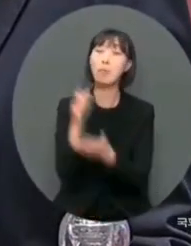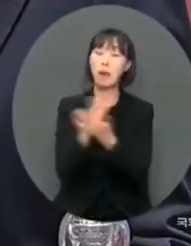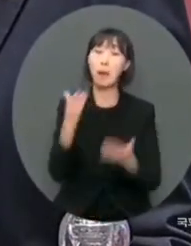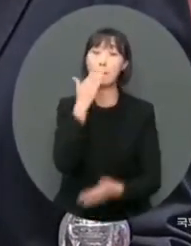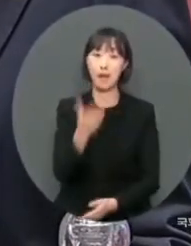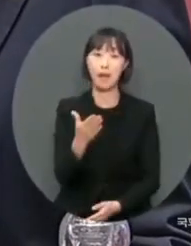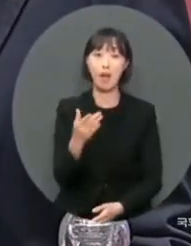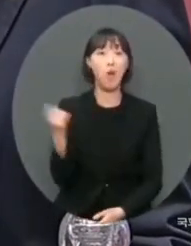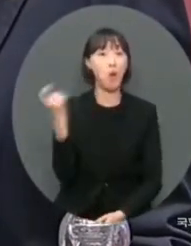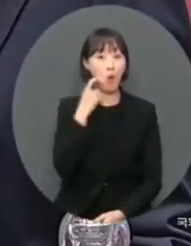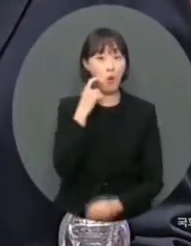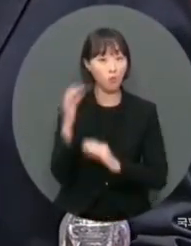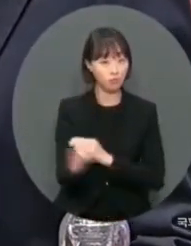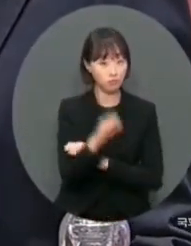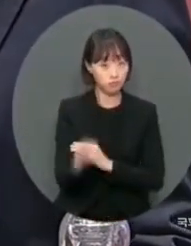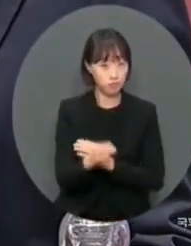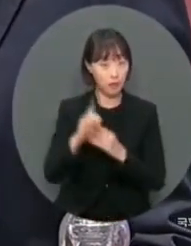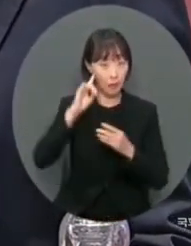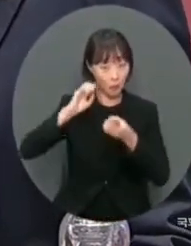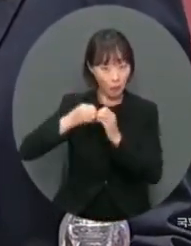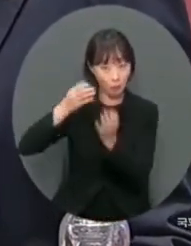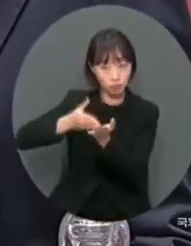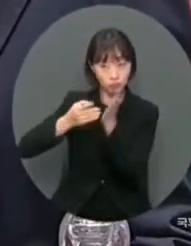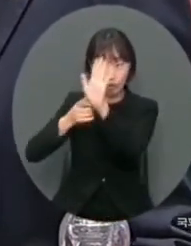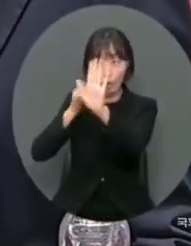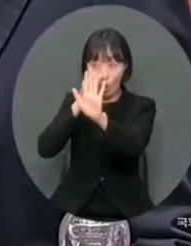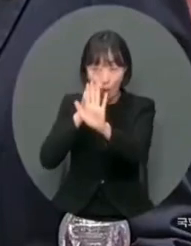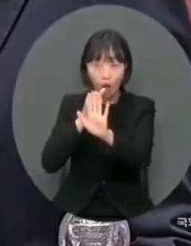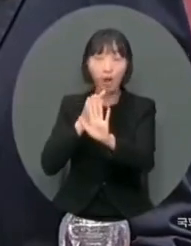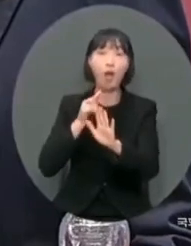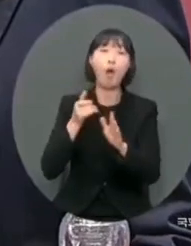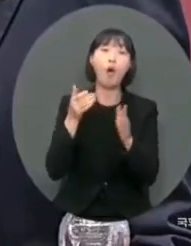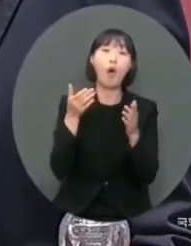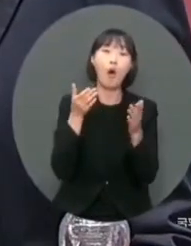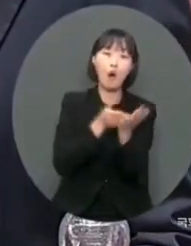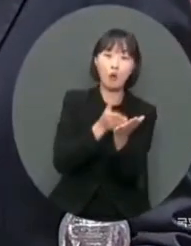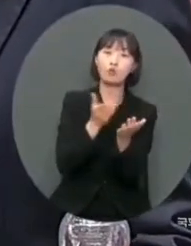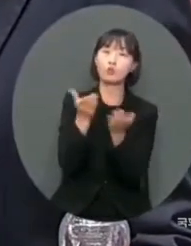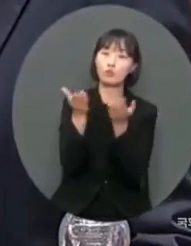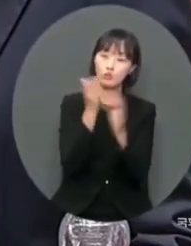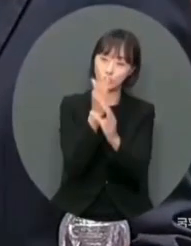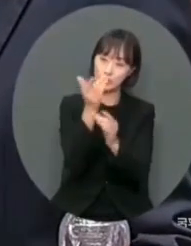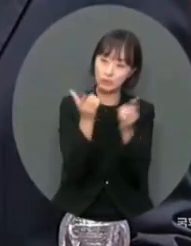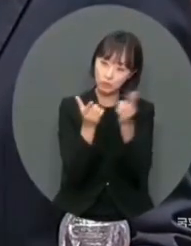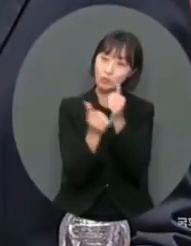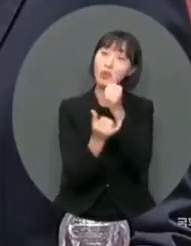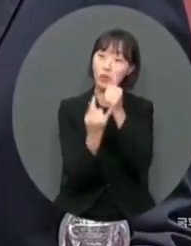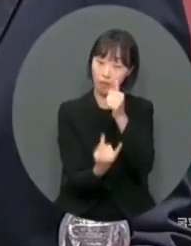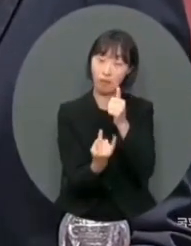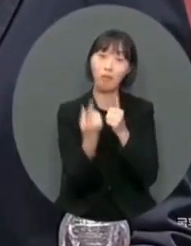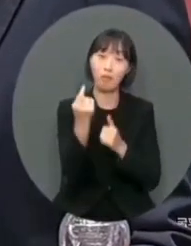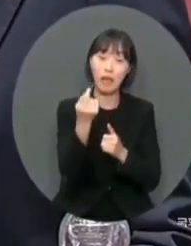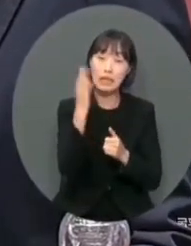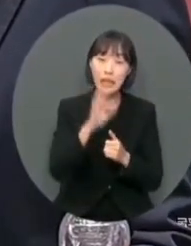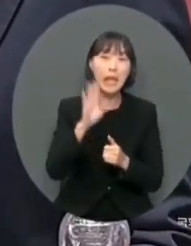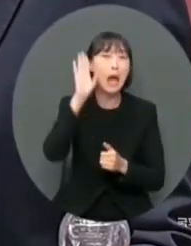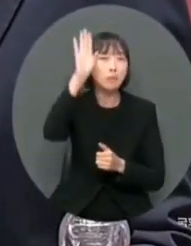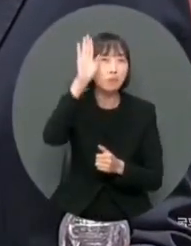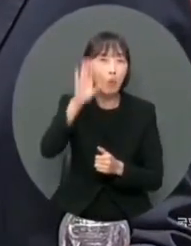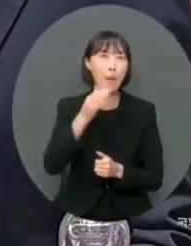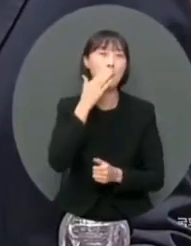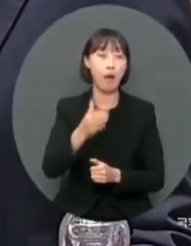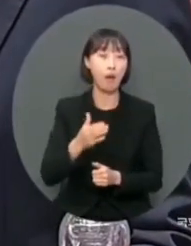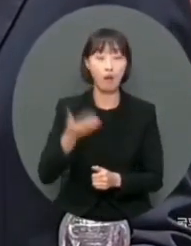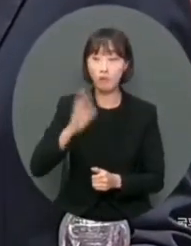경우에는 언중위에 제소도 해야 되니까요. 하지만 보시다시피 전망이라고 되어 있습니다. 즉 보도가 나오지 않았음에도 불구하고 그러한